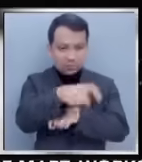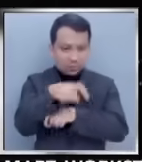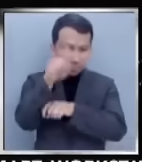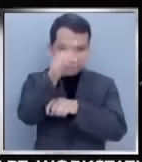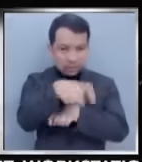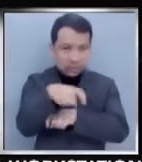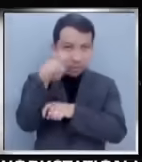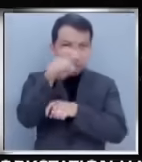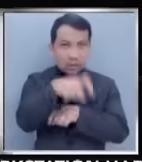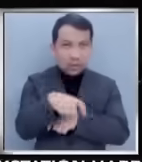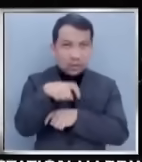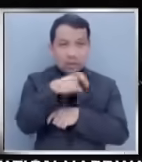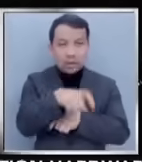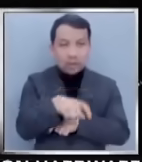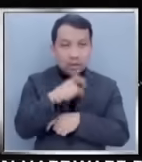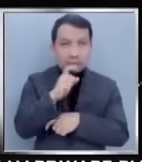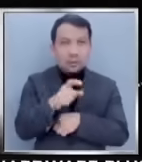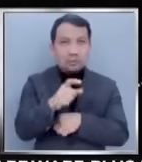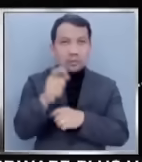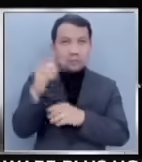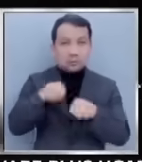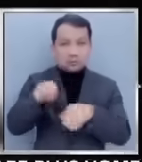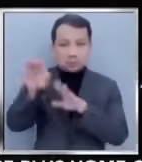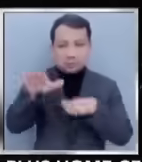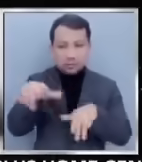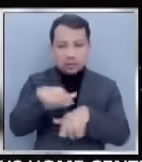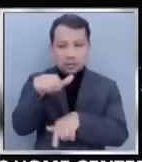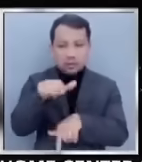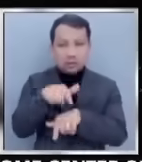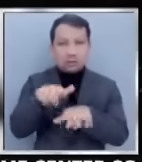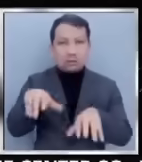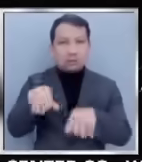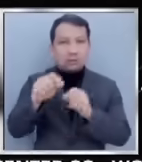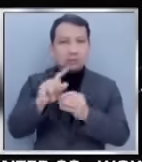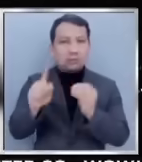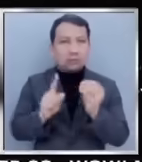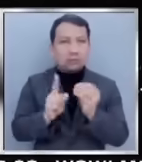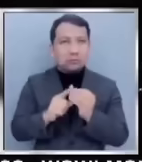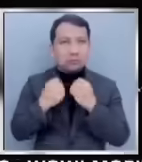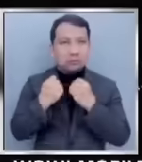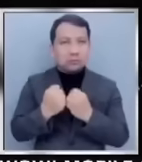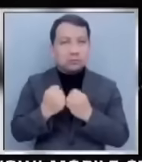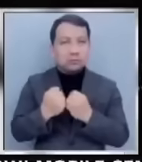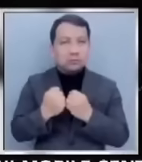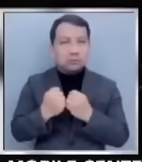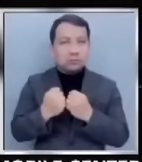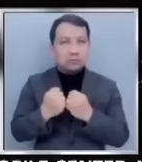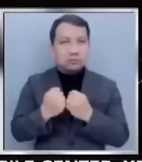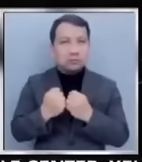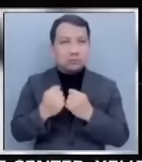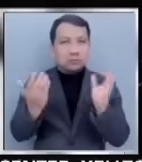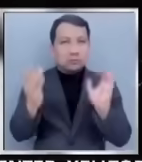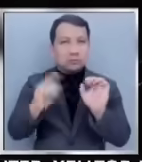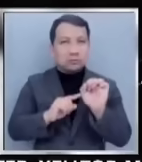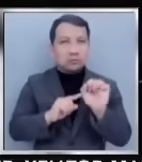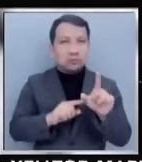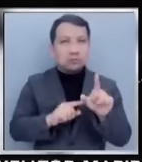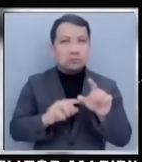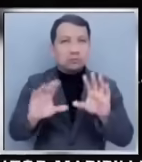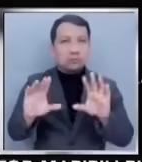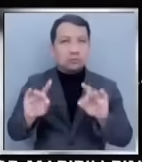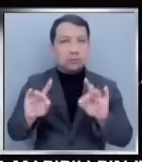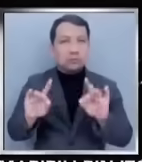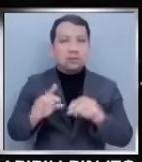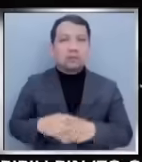yung nabuldoser na lupa in terms of yung strength niya, stability niya, compare mo sa original, mas malambot siya.